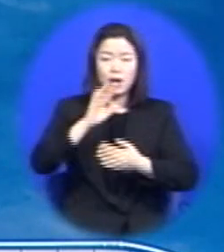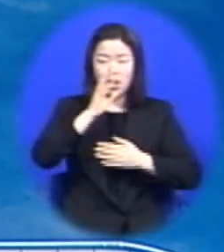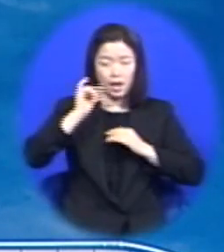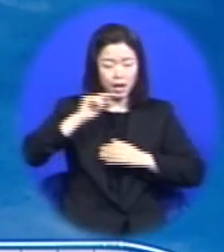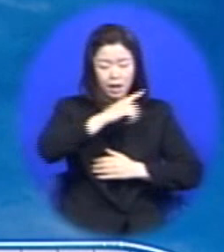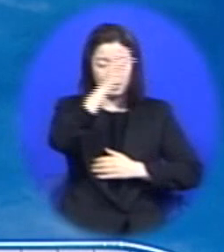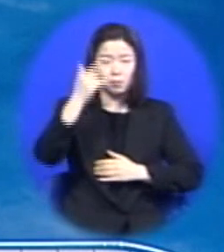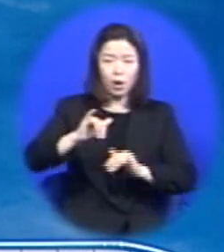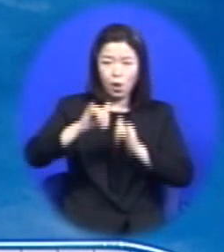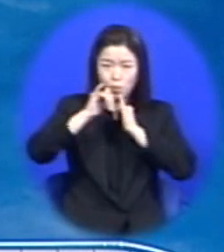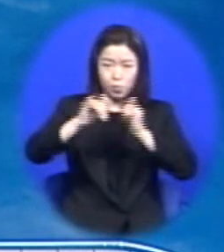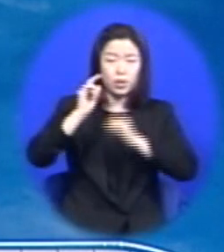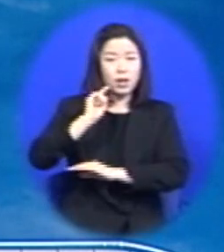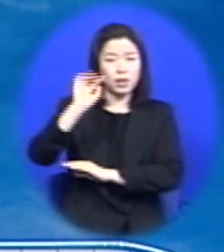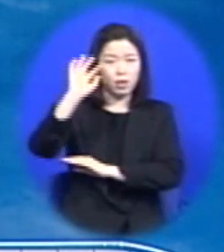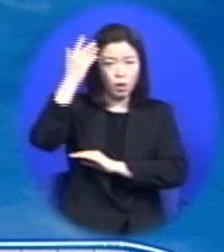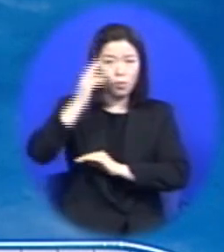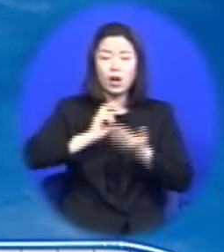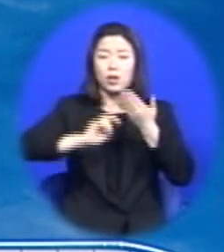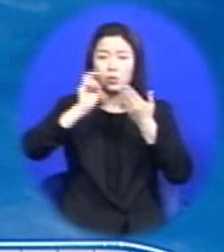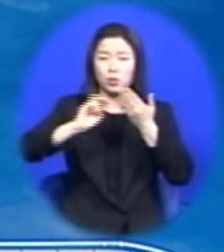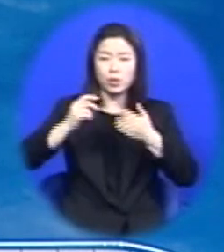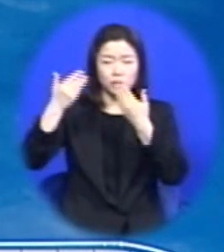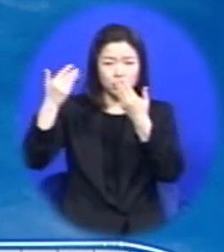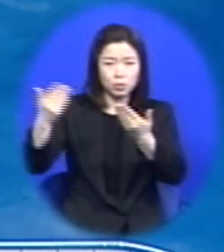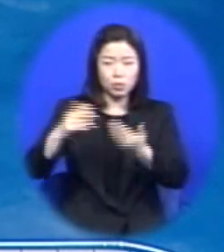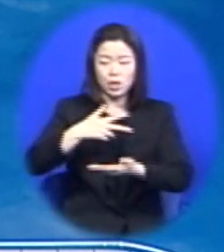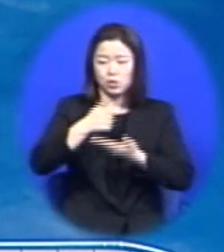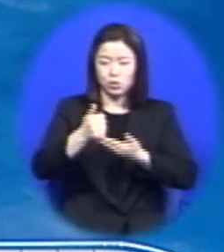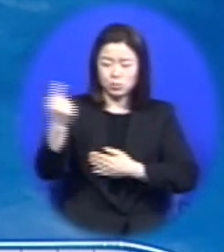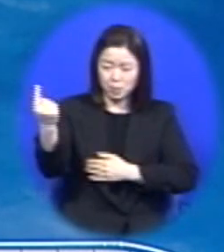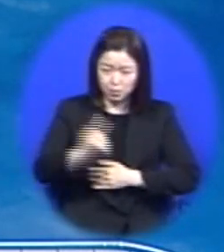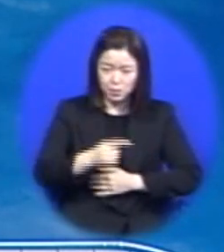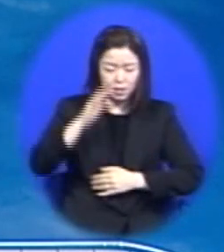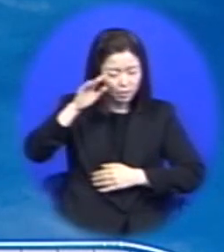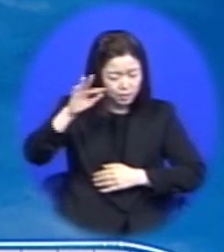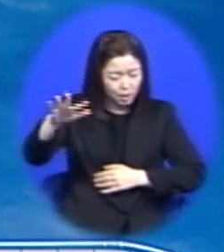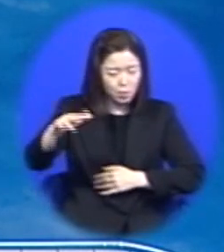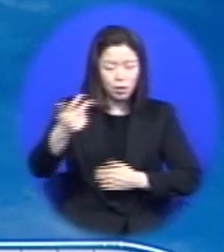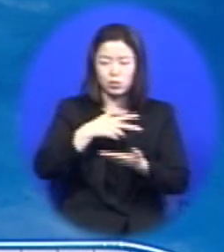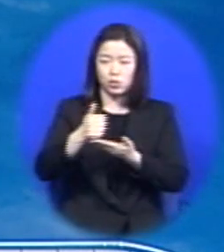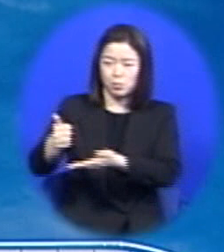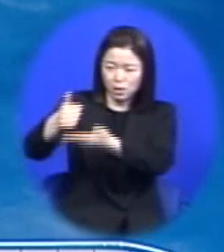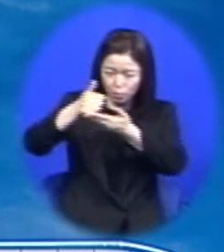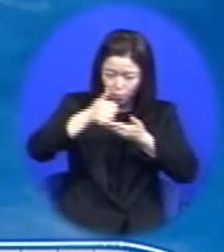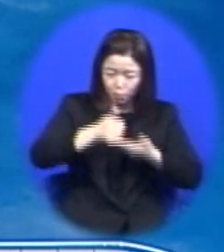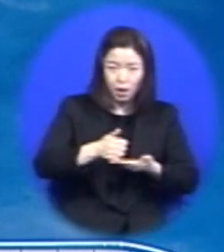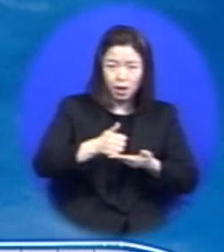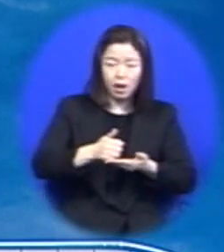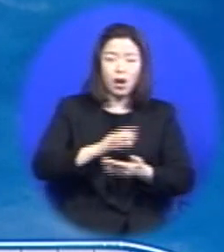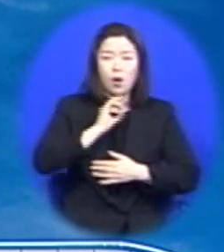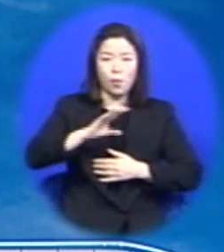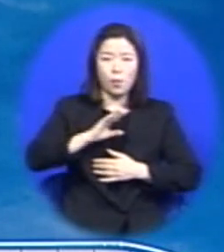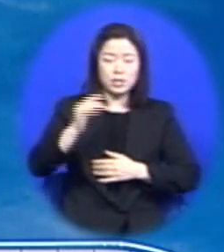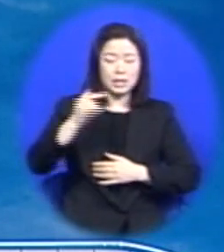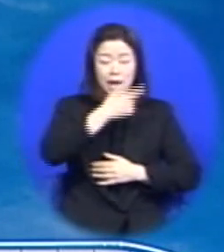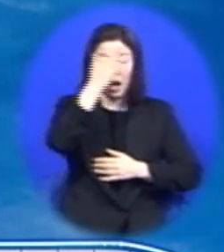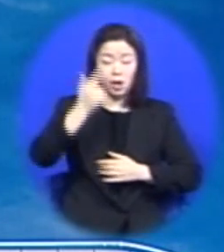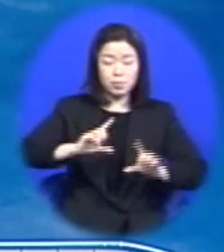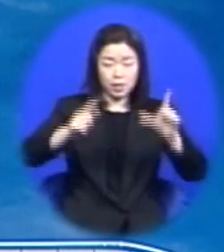위대하심과 영광을 노래하고 주의 임재를 사모하고 주의 임재를 초청하고 오직 아름다운 날을 주신